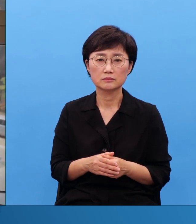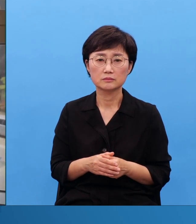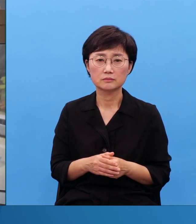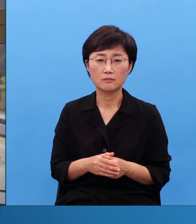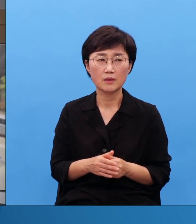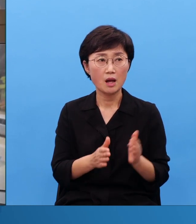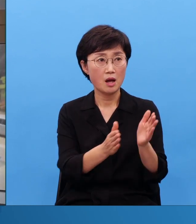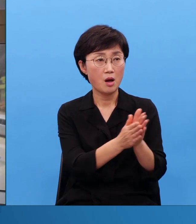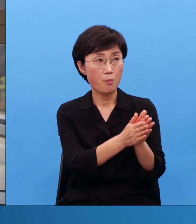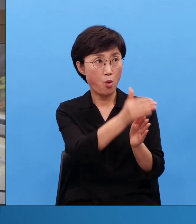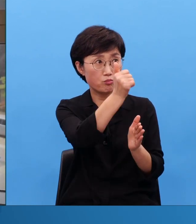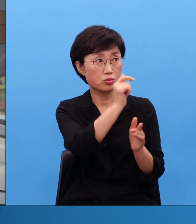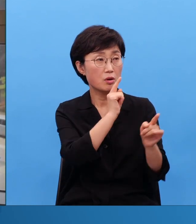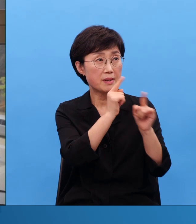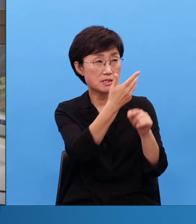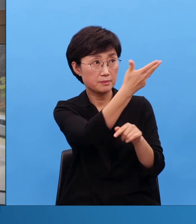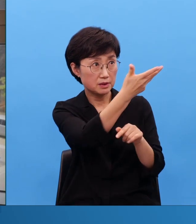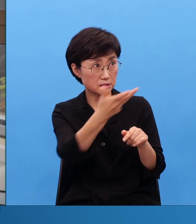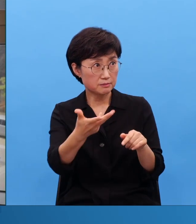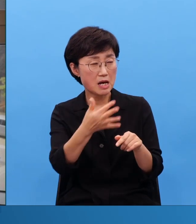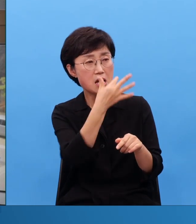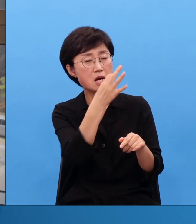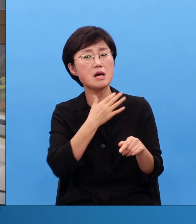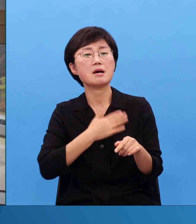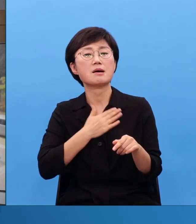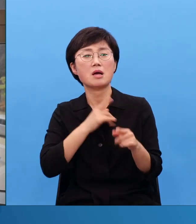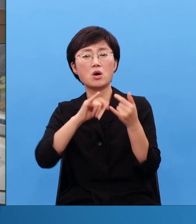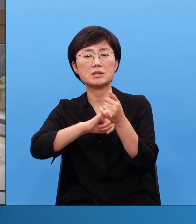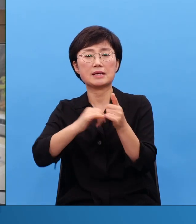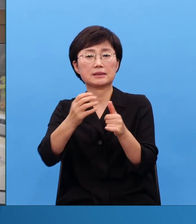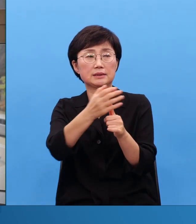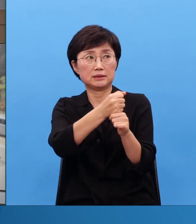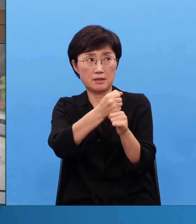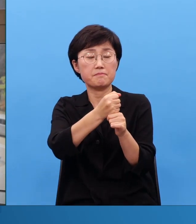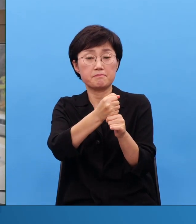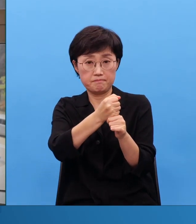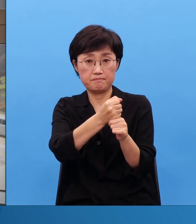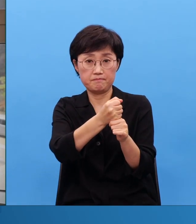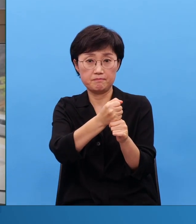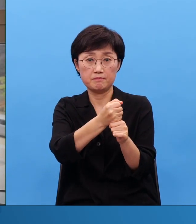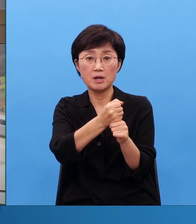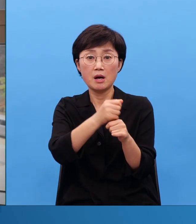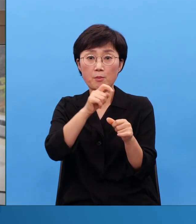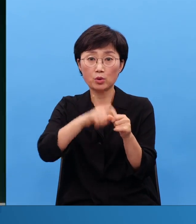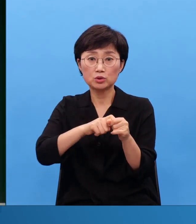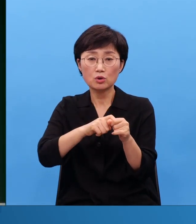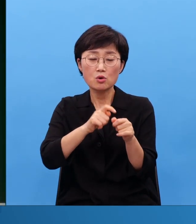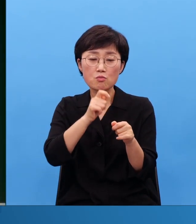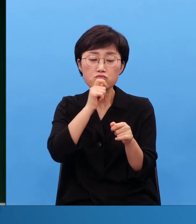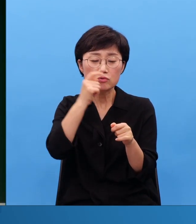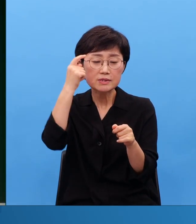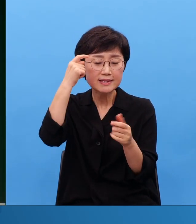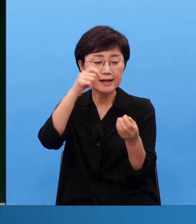본부 전체 흐름을 알고 언약을 잡을 수 있는 메시지로 구성된 묵상글.